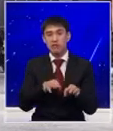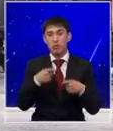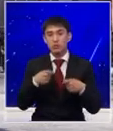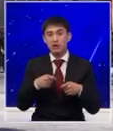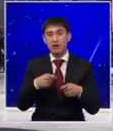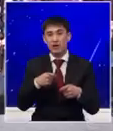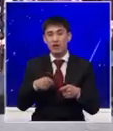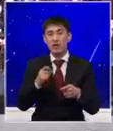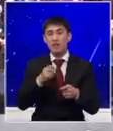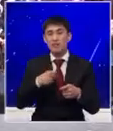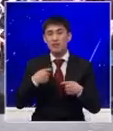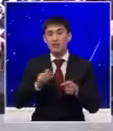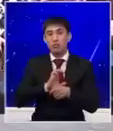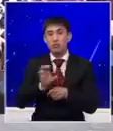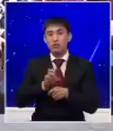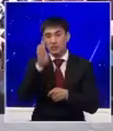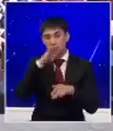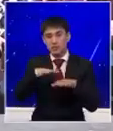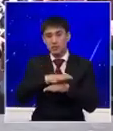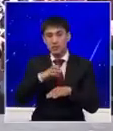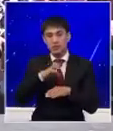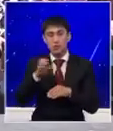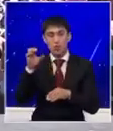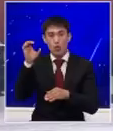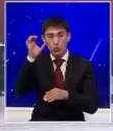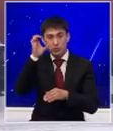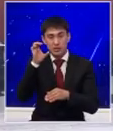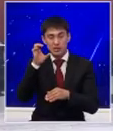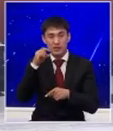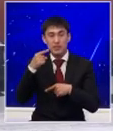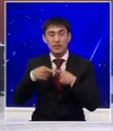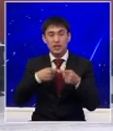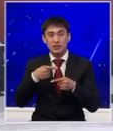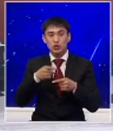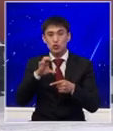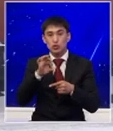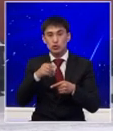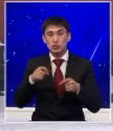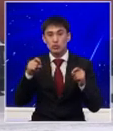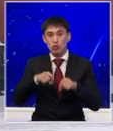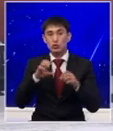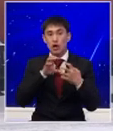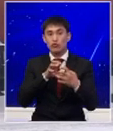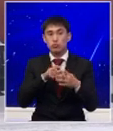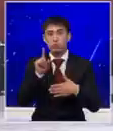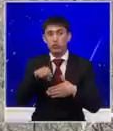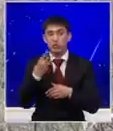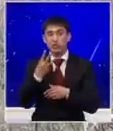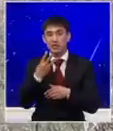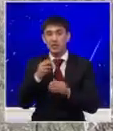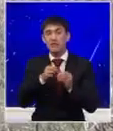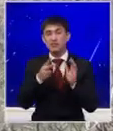от товаропроизводителей соседней страны Узбекистана. А добраться до нового социального рынка можно на автобусах под номером 3